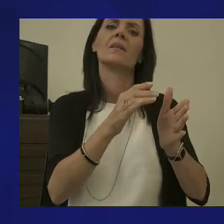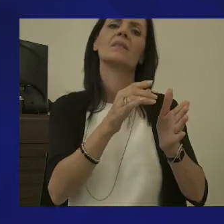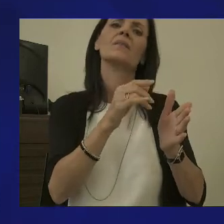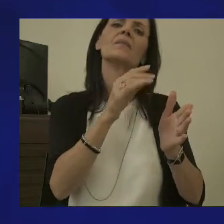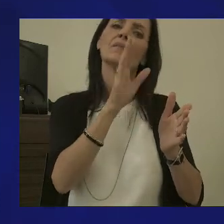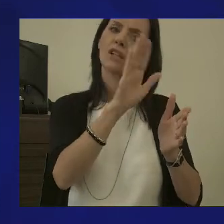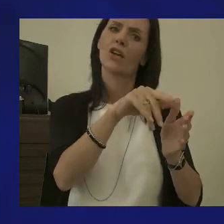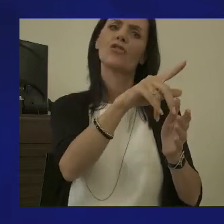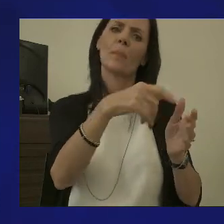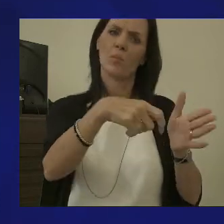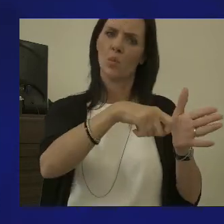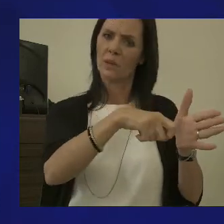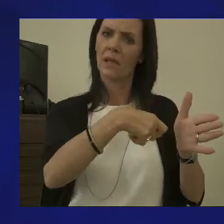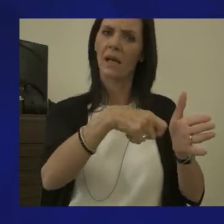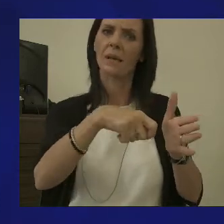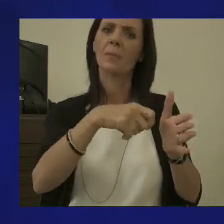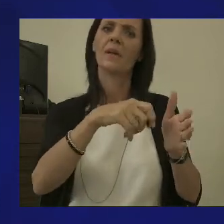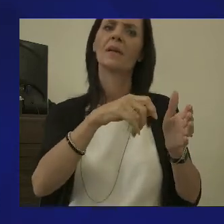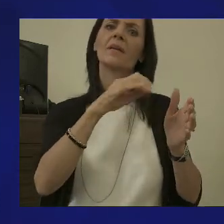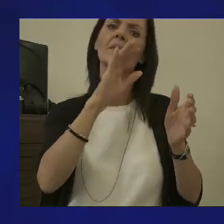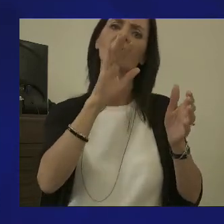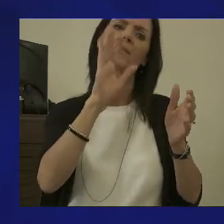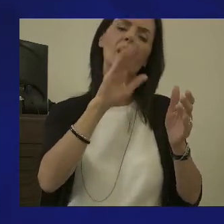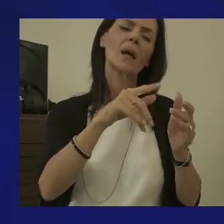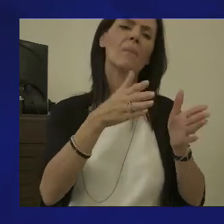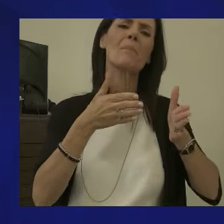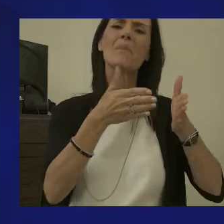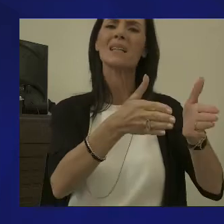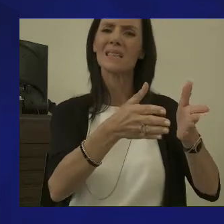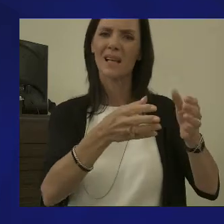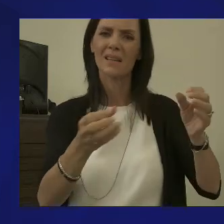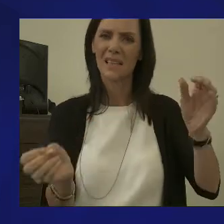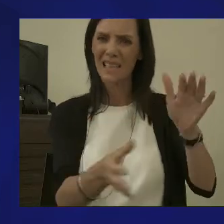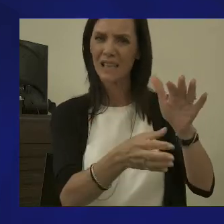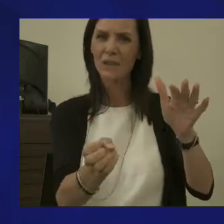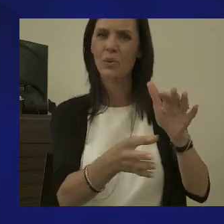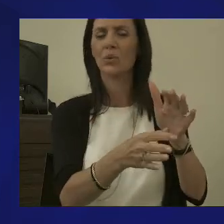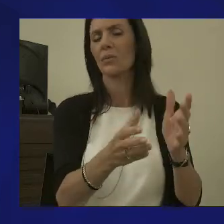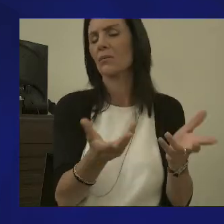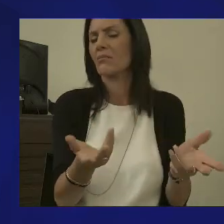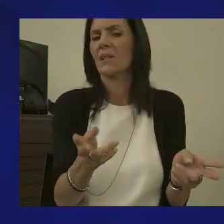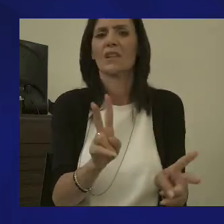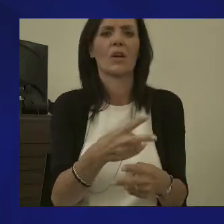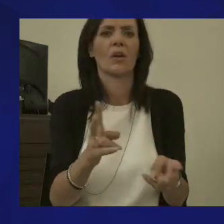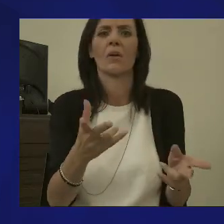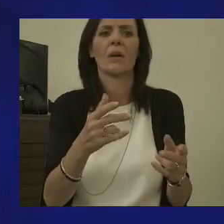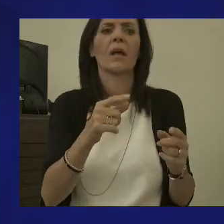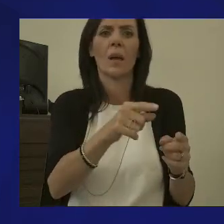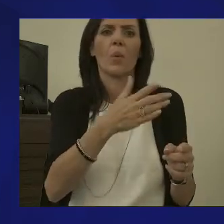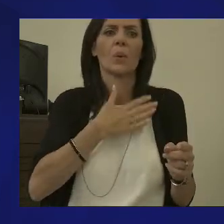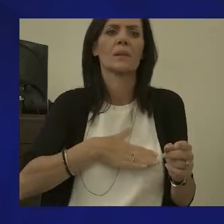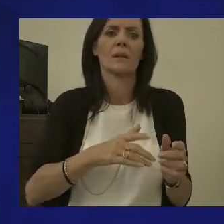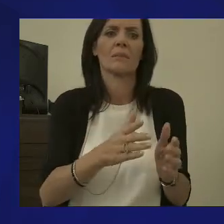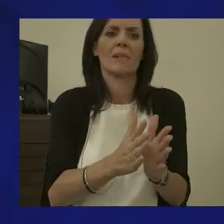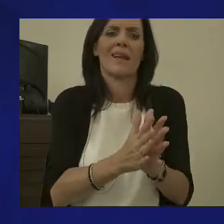יש שם מספר מוסכים, וגם מתוכננים מחסני אחסון. אני לא בטוח שהמקום הזה יוכל להכיל את התנועה הרבה, כי הם הולכים להגדיל